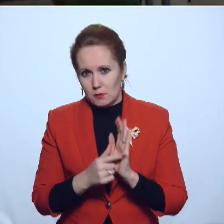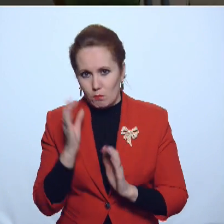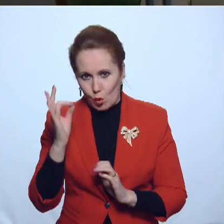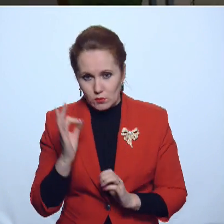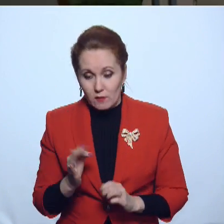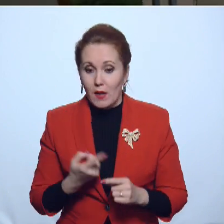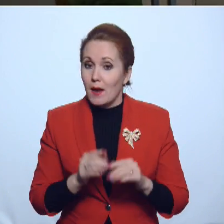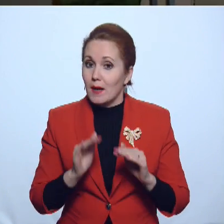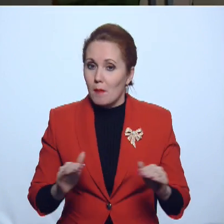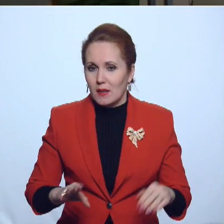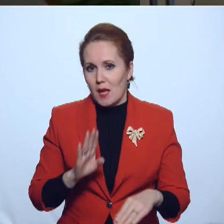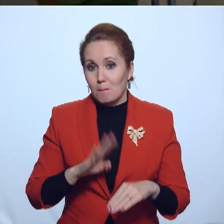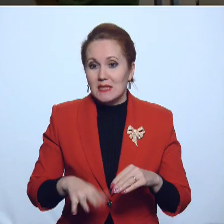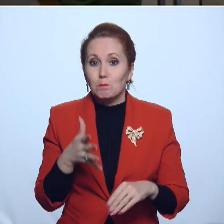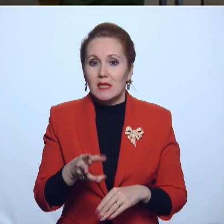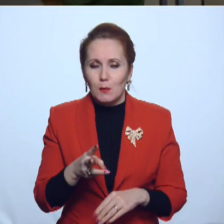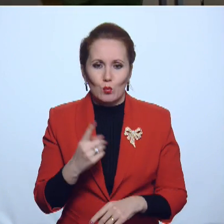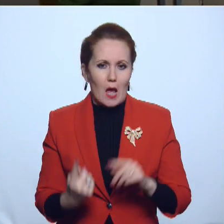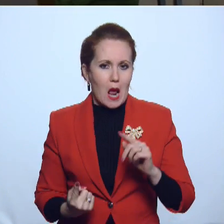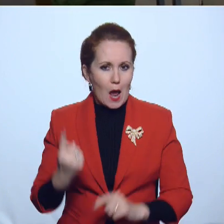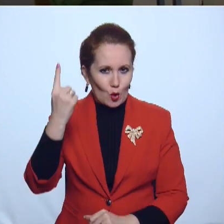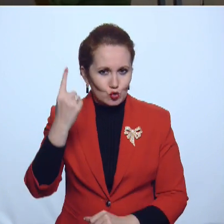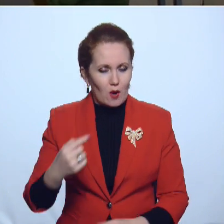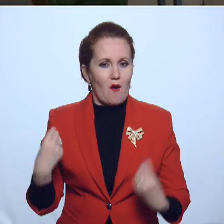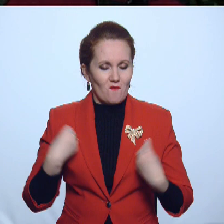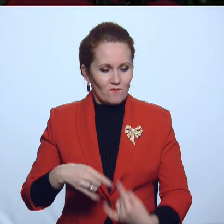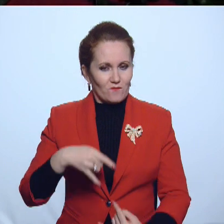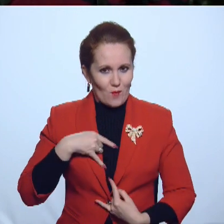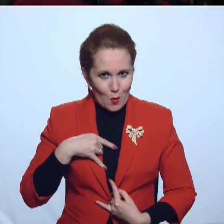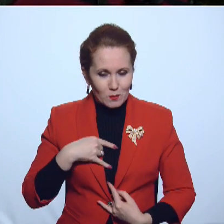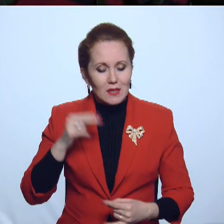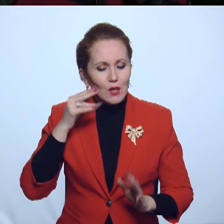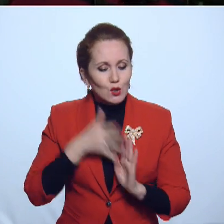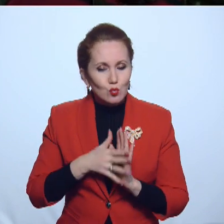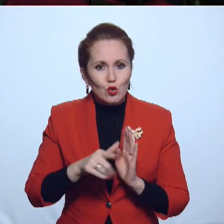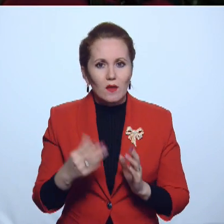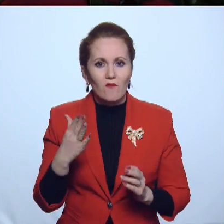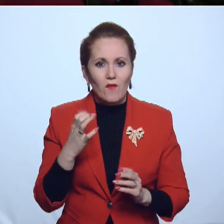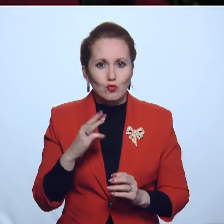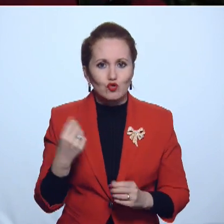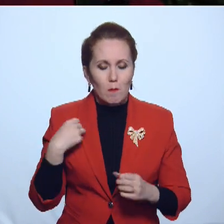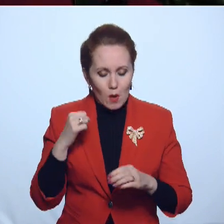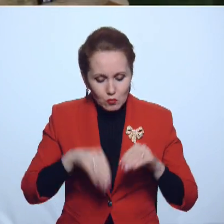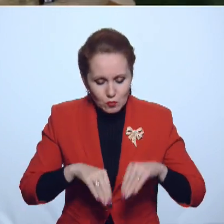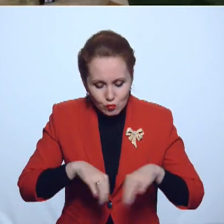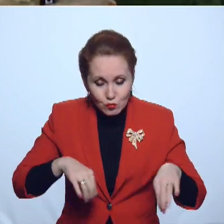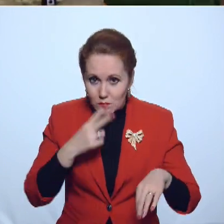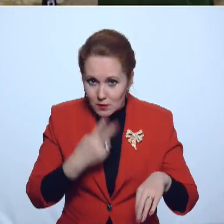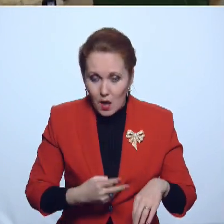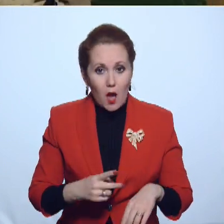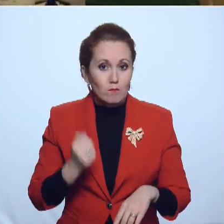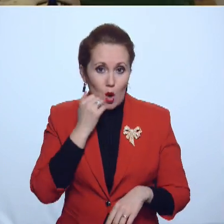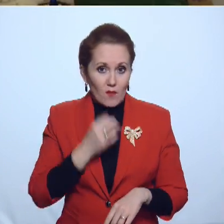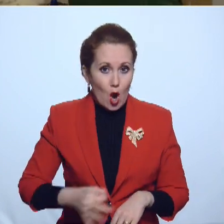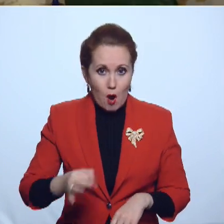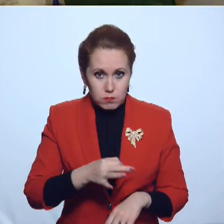15-17%. Эти ребята без 5 минут ракетчики. Форму надели, изучают содержимое вещмешка. К месту службы в Московскую область они